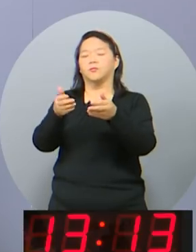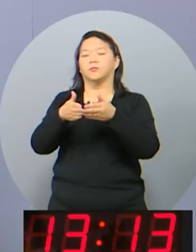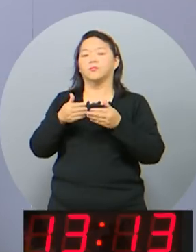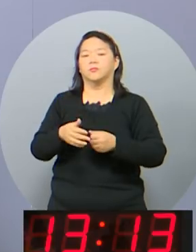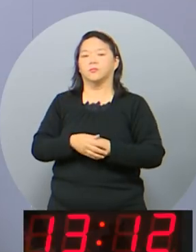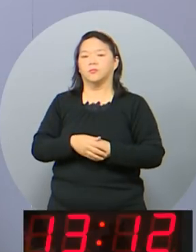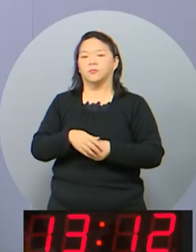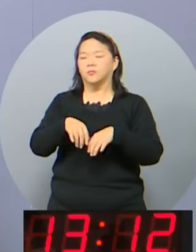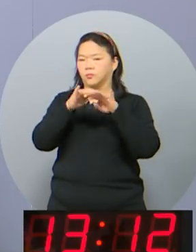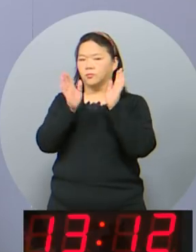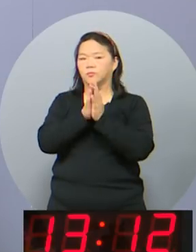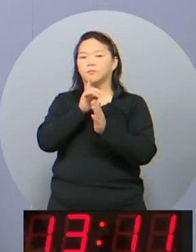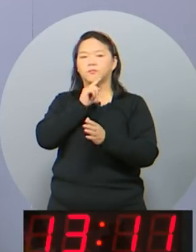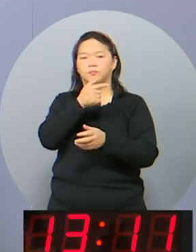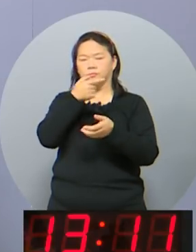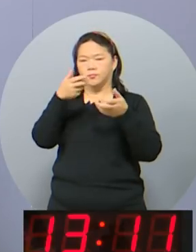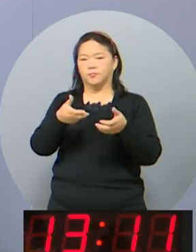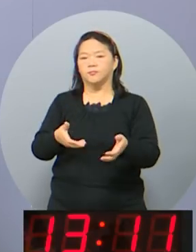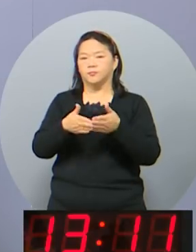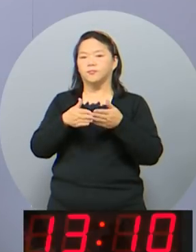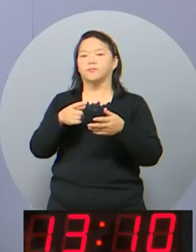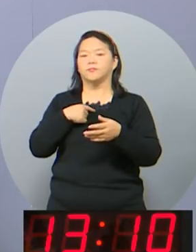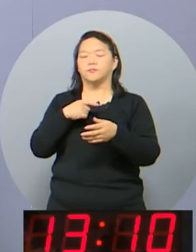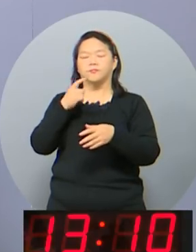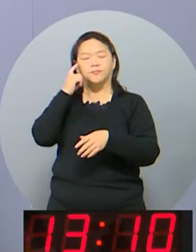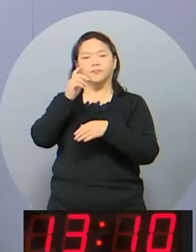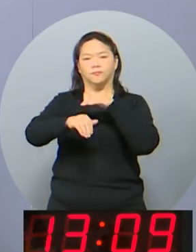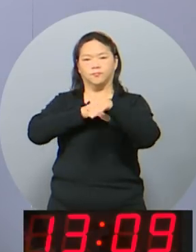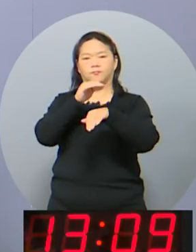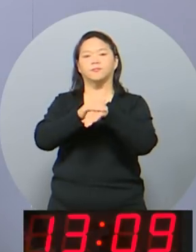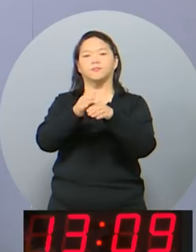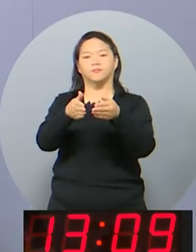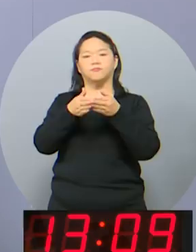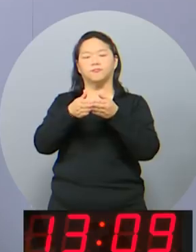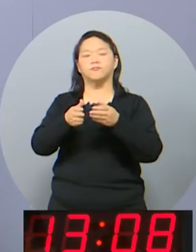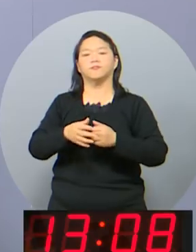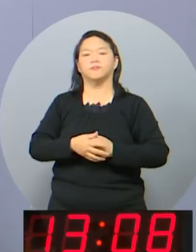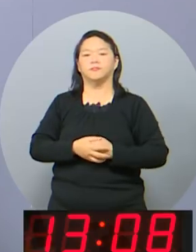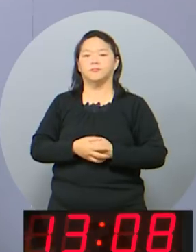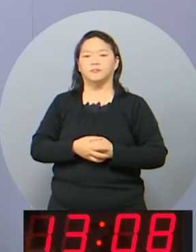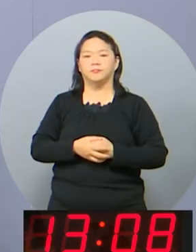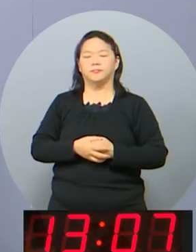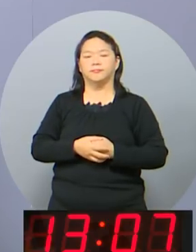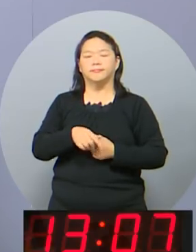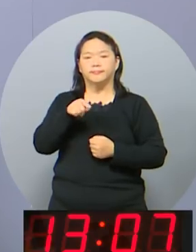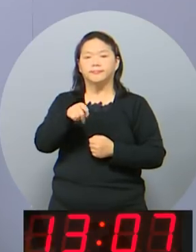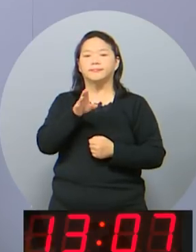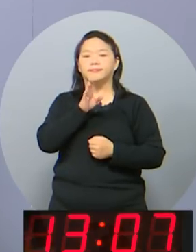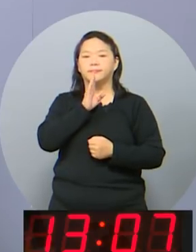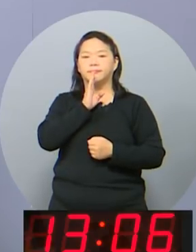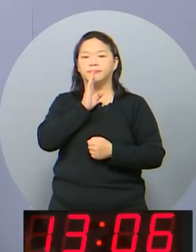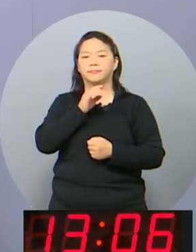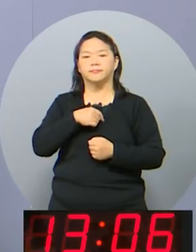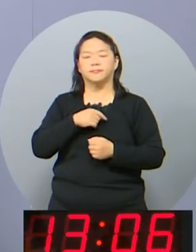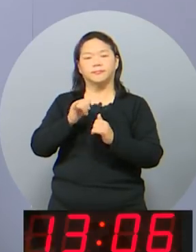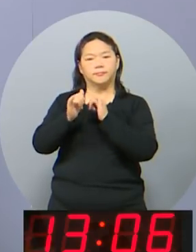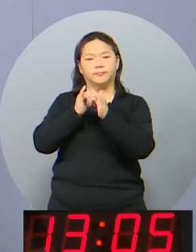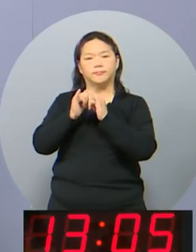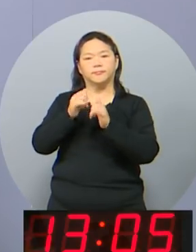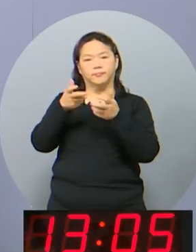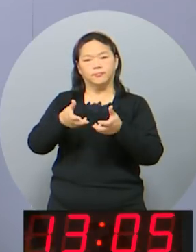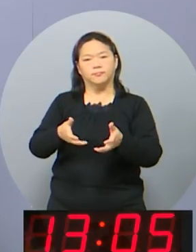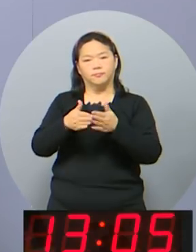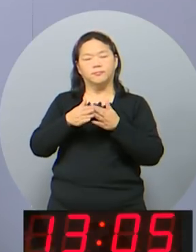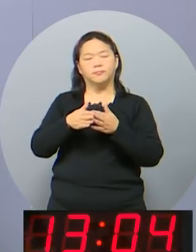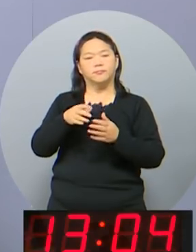是我最重要必须要去完成的一个建设的部分。这也是民众的最重要的